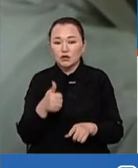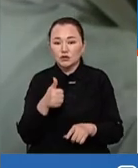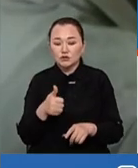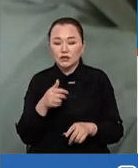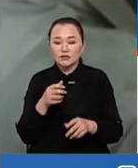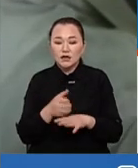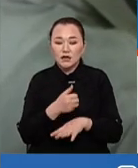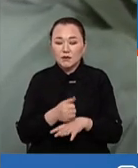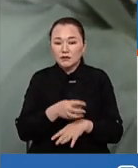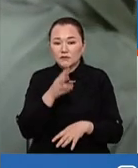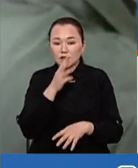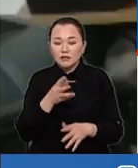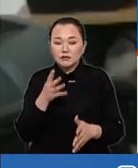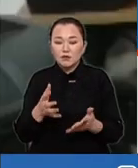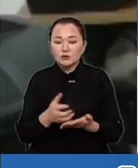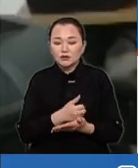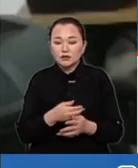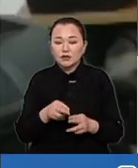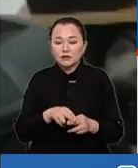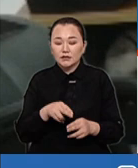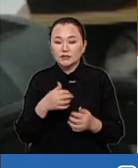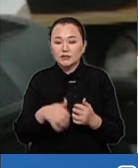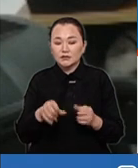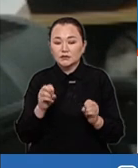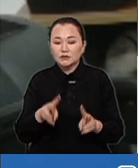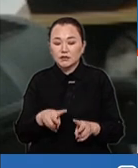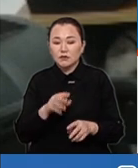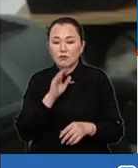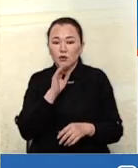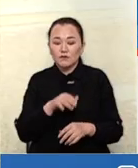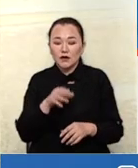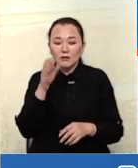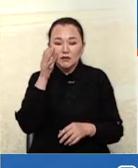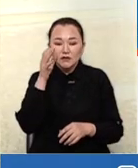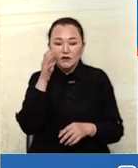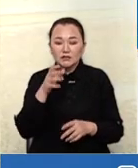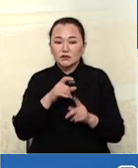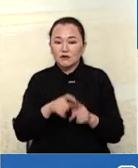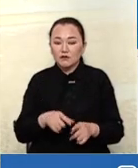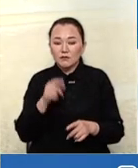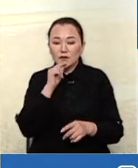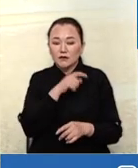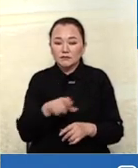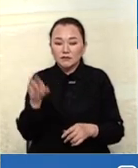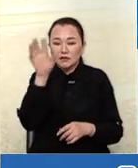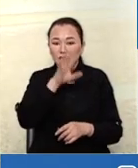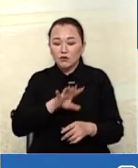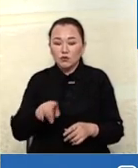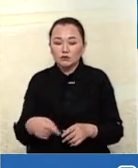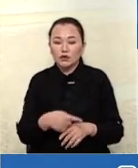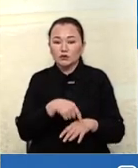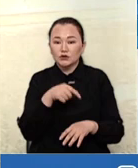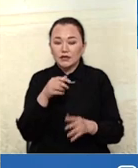достойно зарабатывать, если получать те же среднеспециальные профильные образования. По словам экономистов, в стране остро